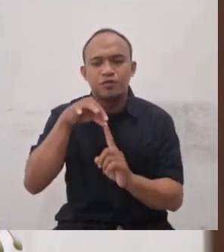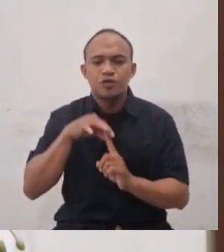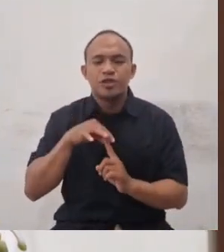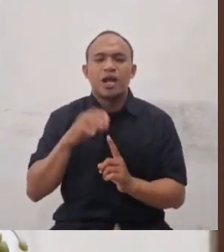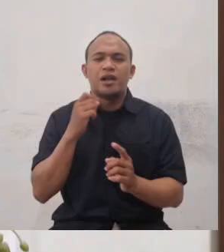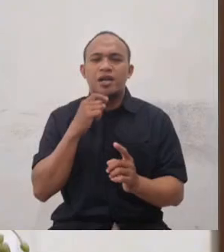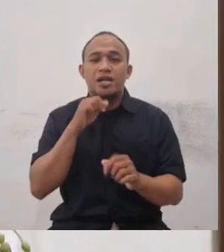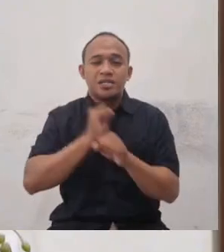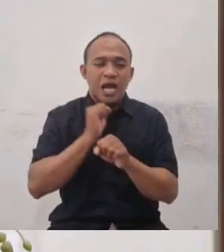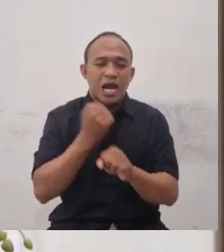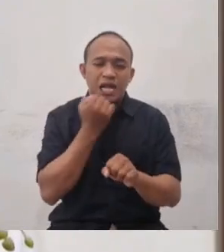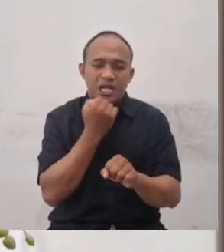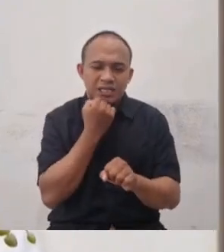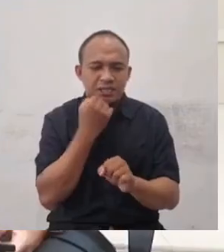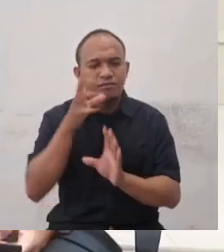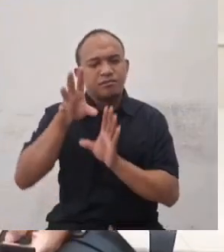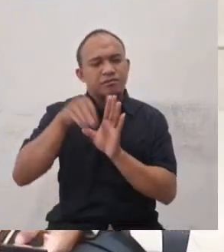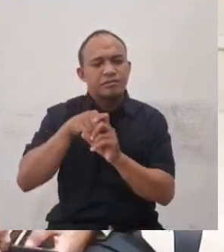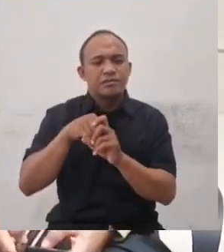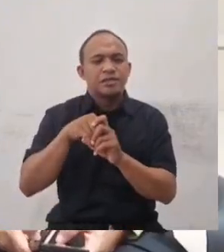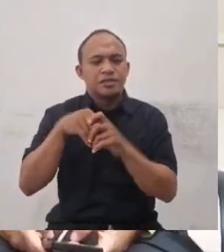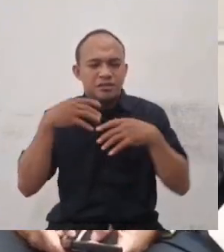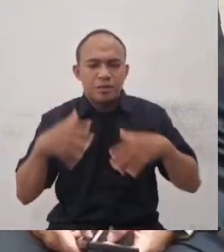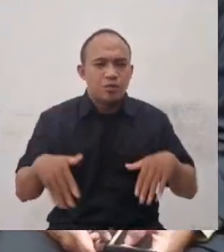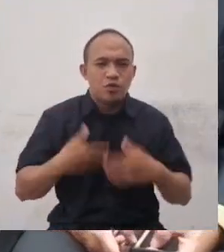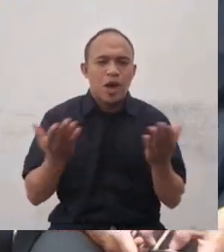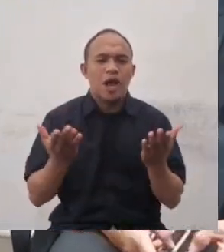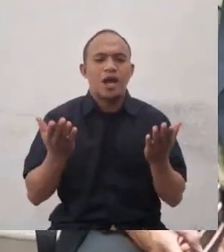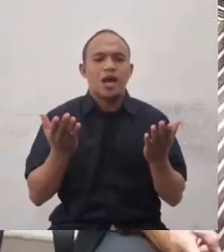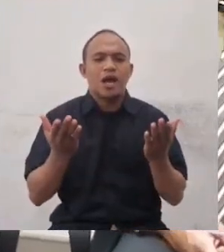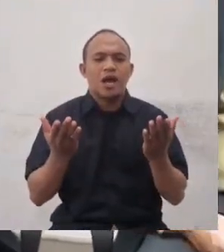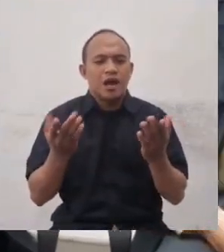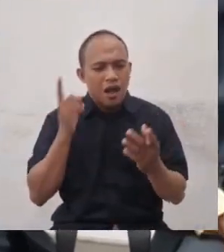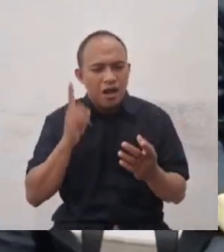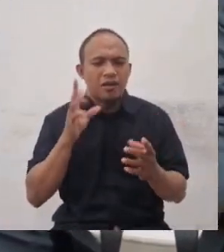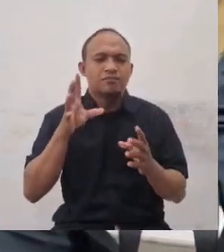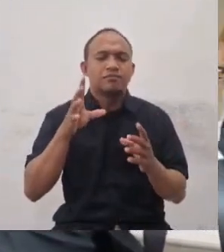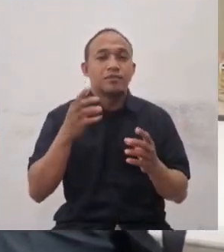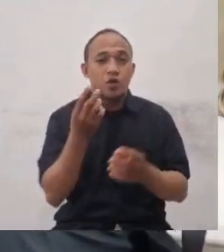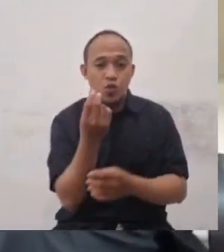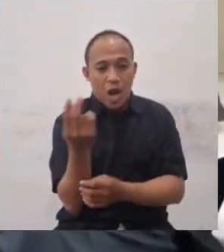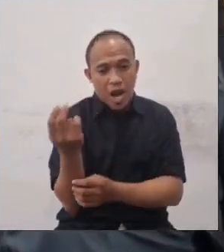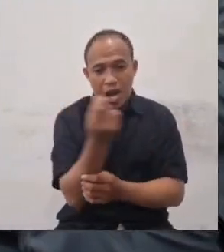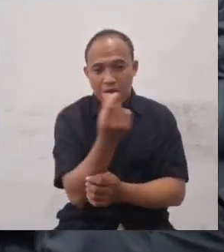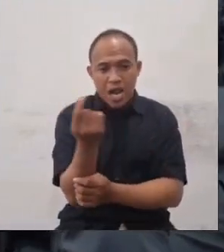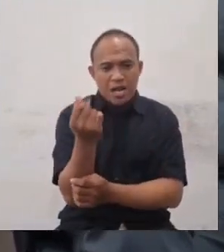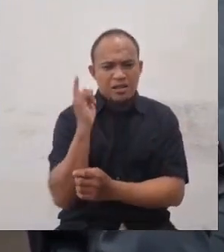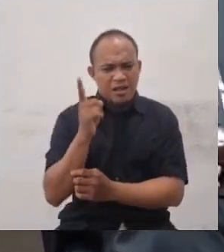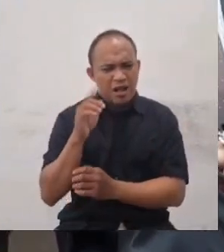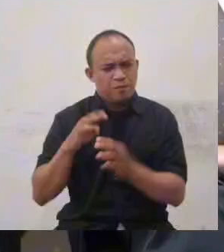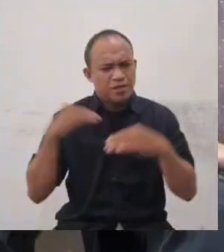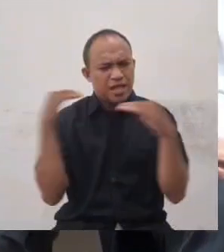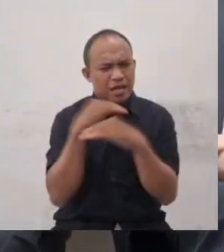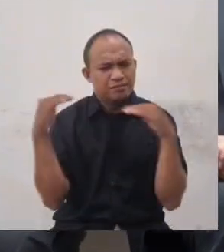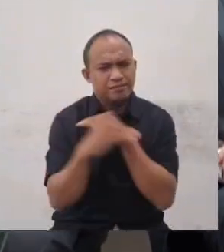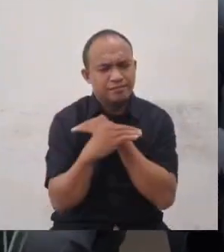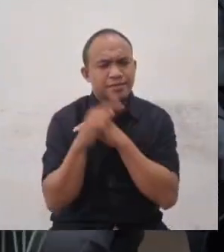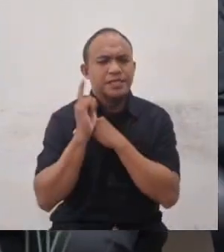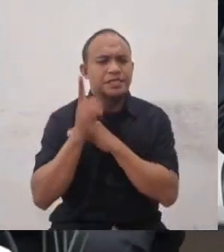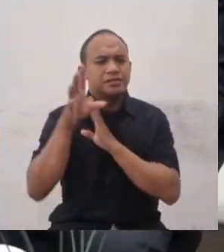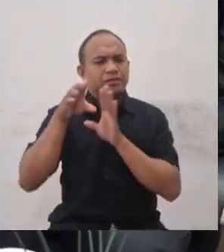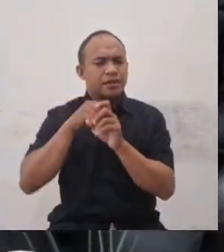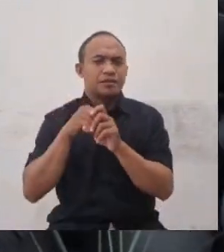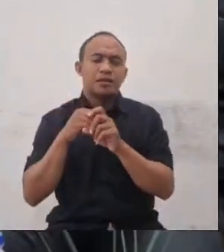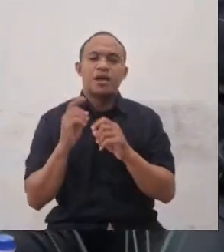dan komitmen bersama seluruh jajaran pemerintah daerah dalam mengelola keuangan dengan transparan dan akuntabel.